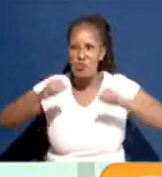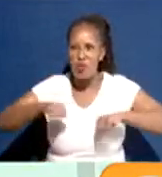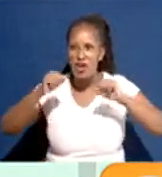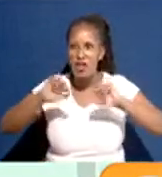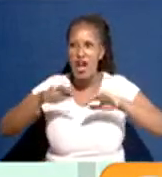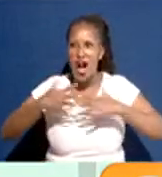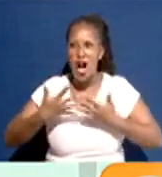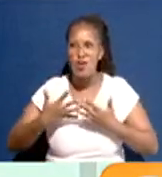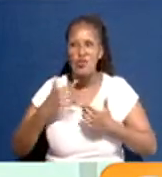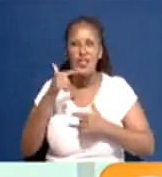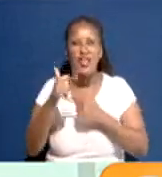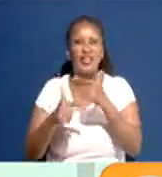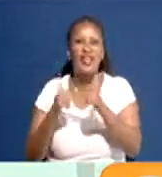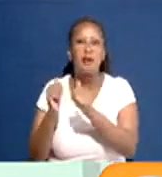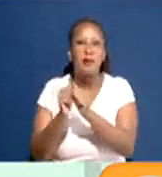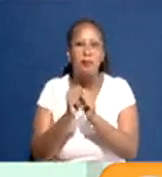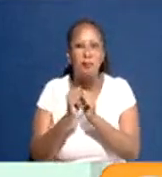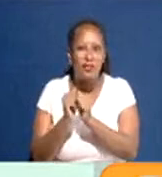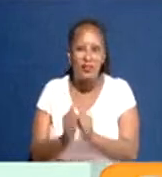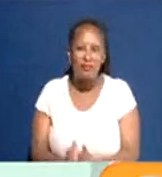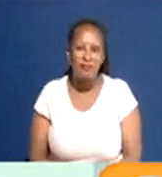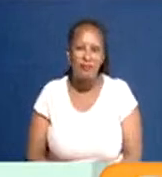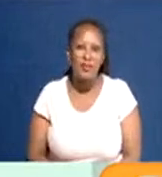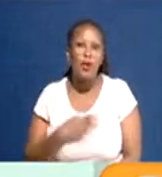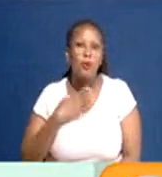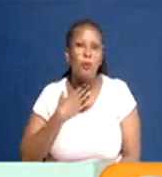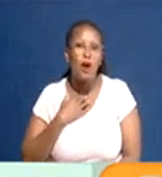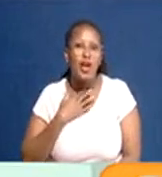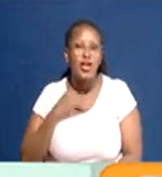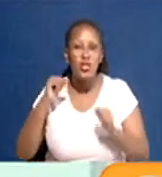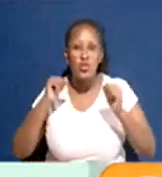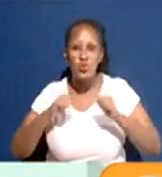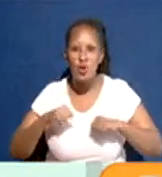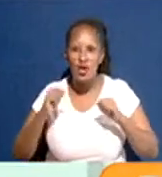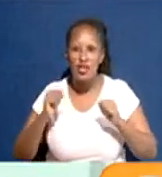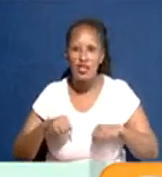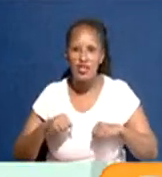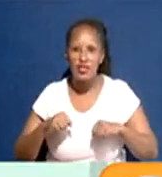tutaenda mbele pamoja. Mimi nataka tukubaliane hivi.